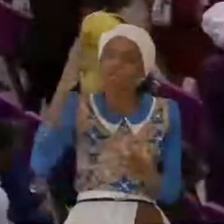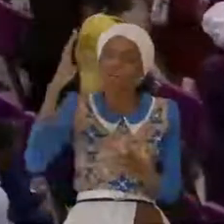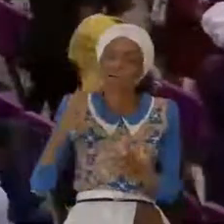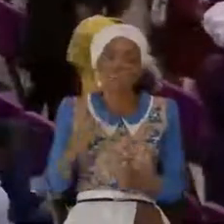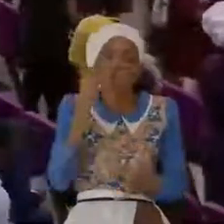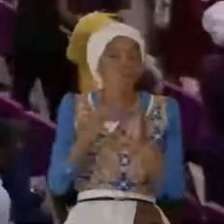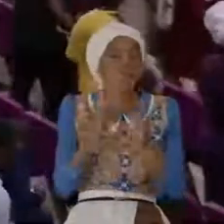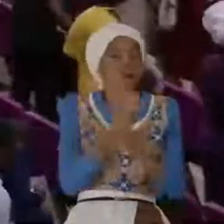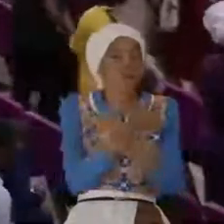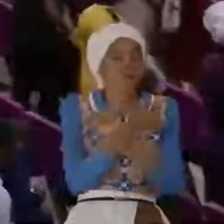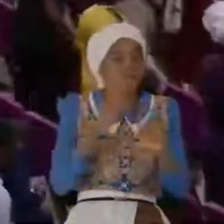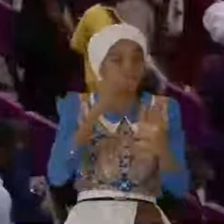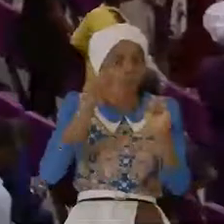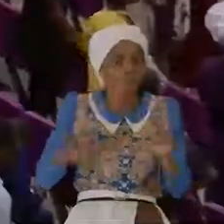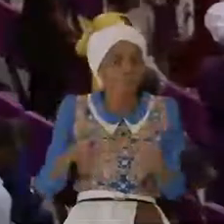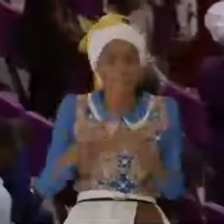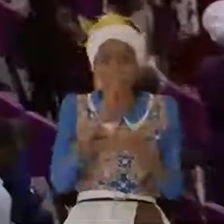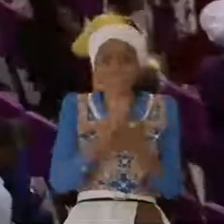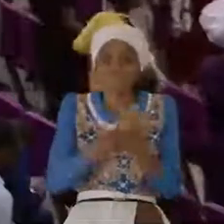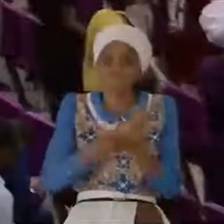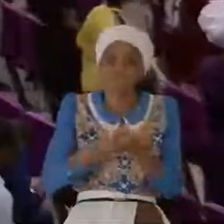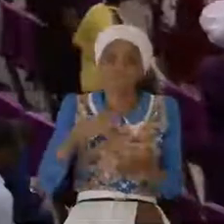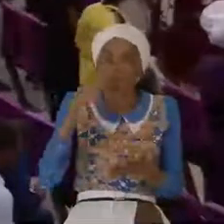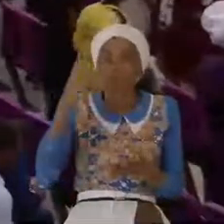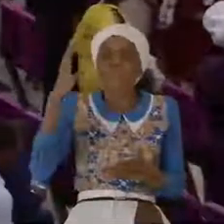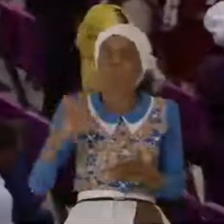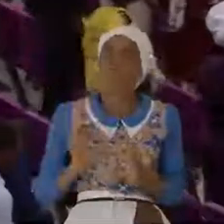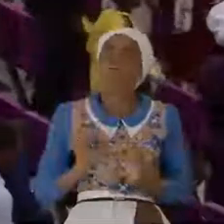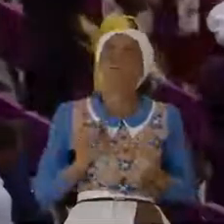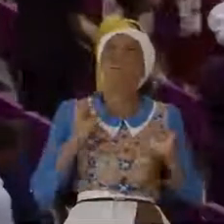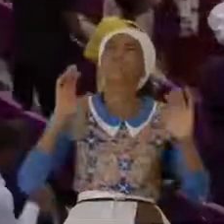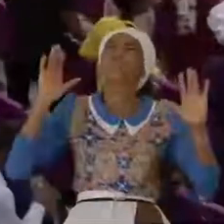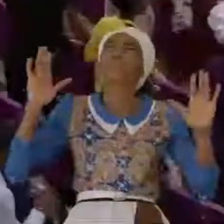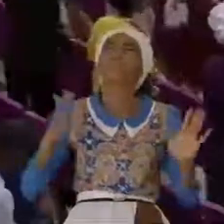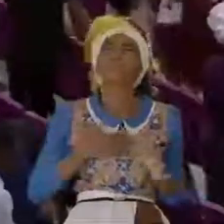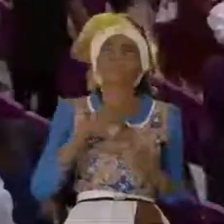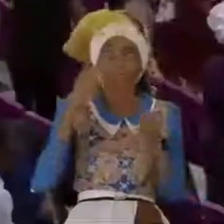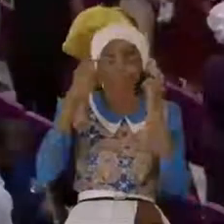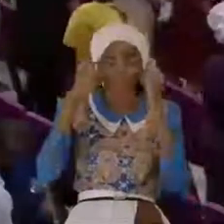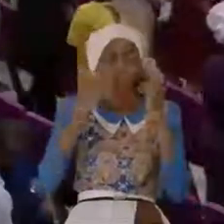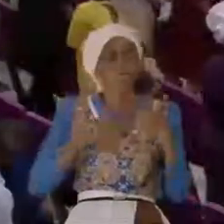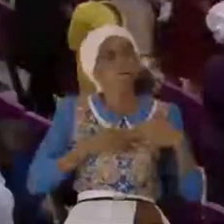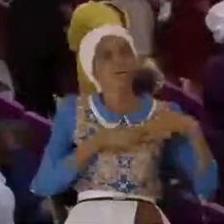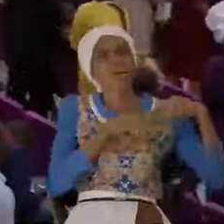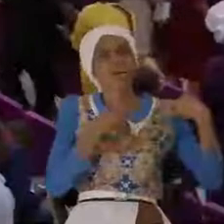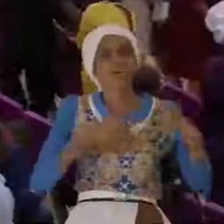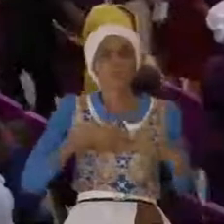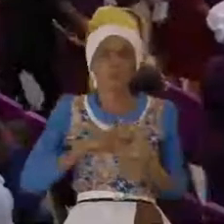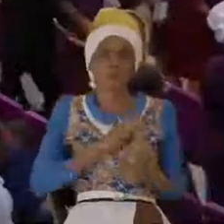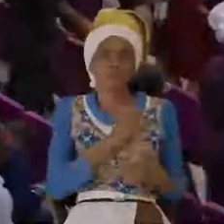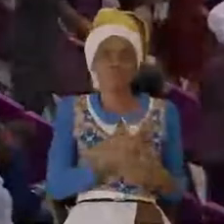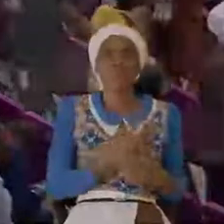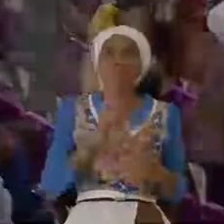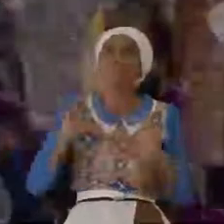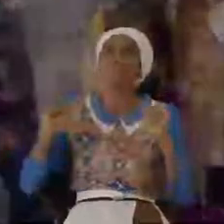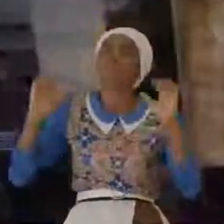il te faut sanctifier en pleinement, dis au Seigneur que ton cœur, ton âme, que tout ce qui est en toi